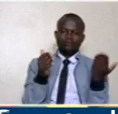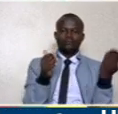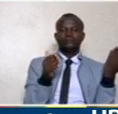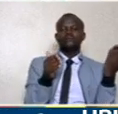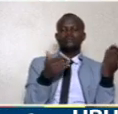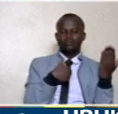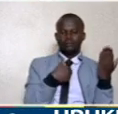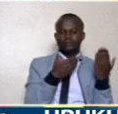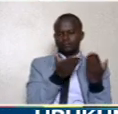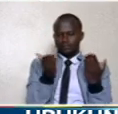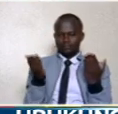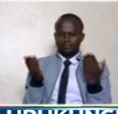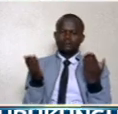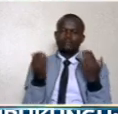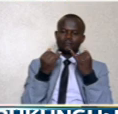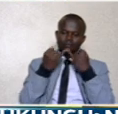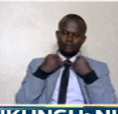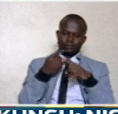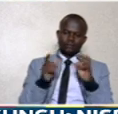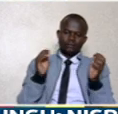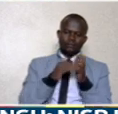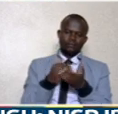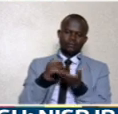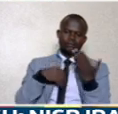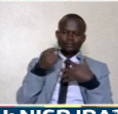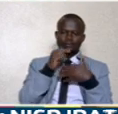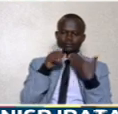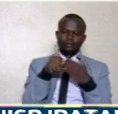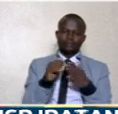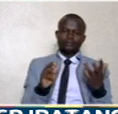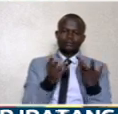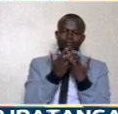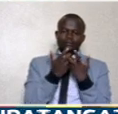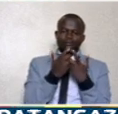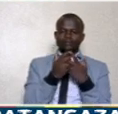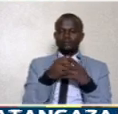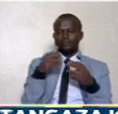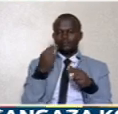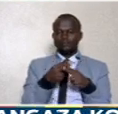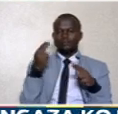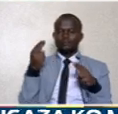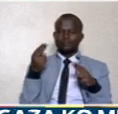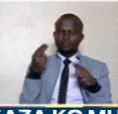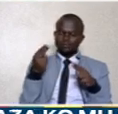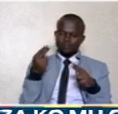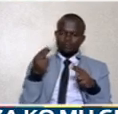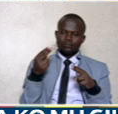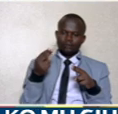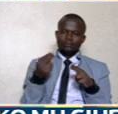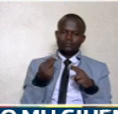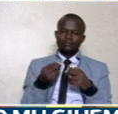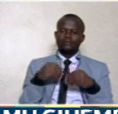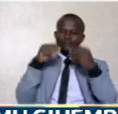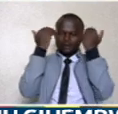bazagire icyo batubwira. Kandi ku byerekeye ubwo nabyita ngo due process, ni ukuvuga kuba barashyikirizwa